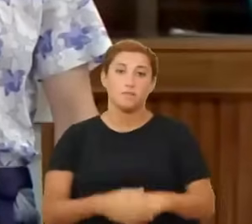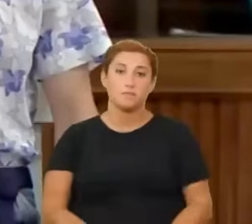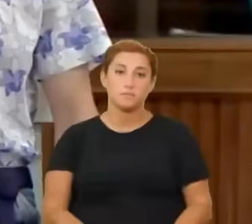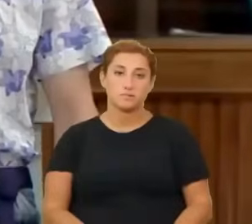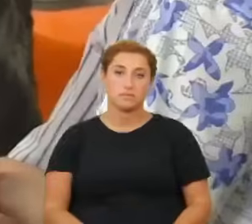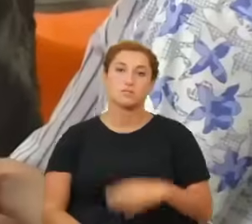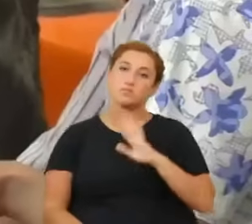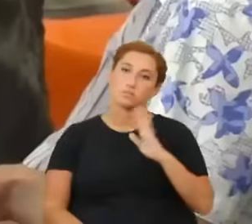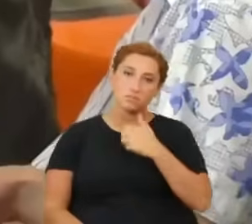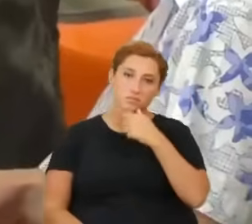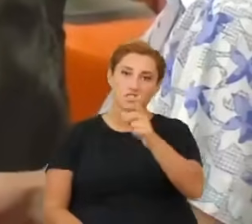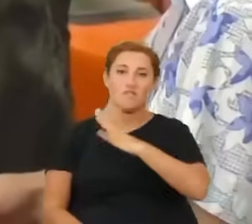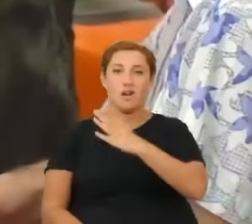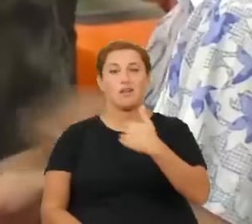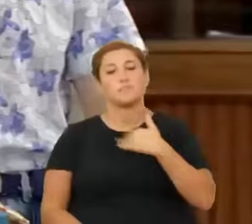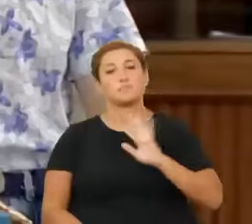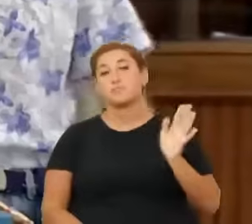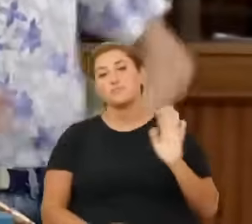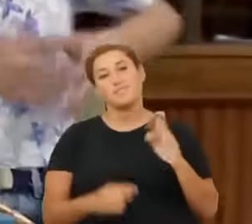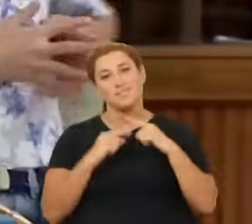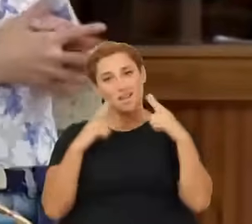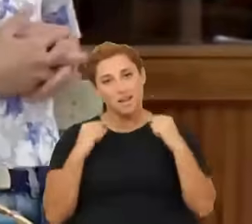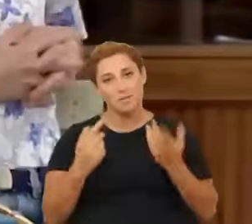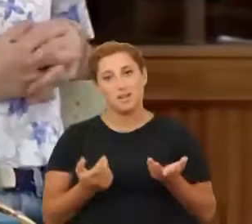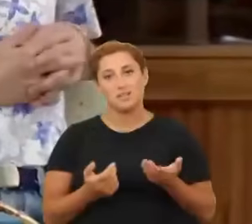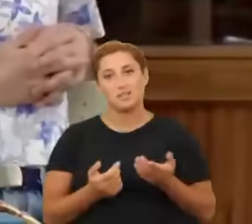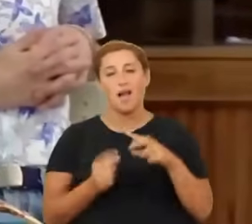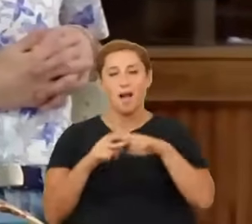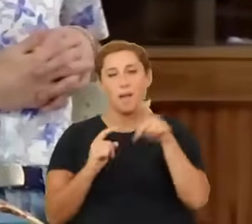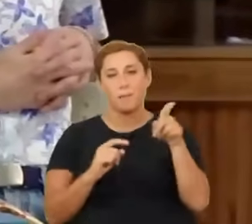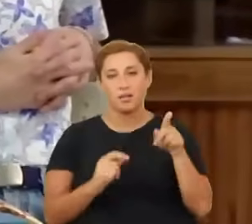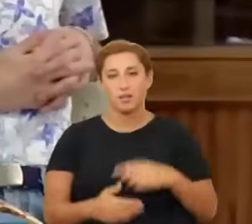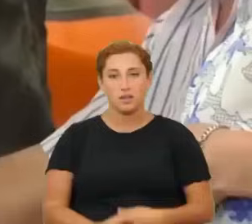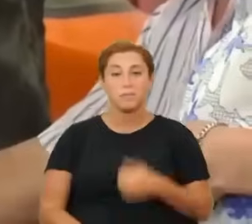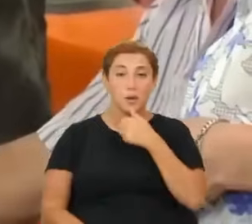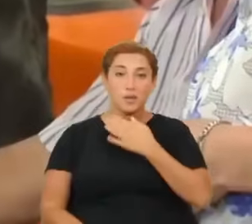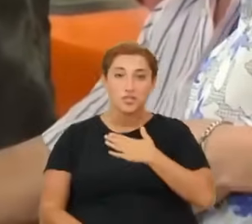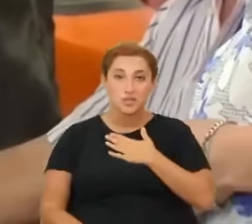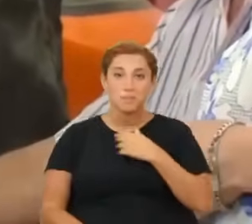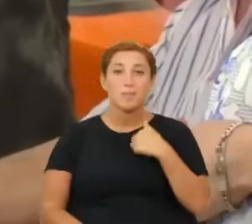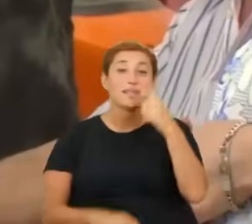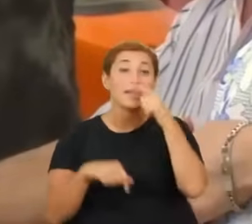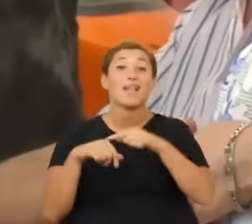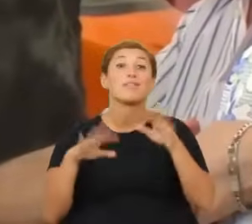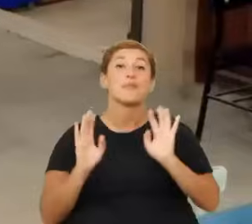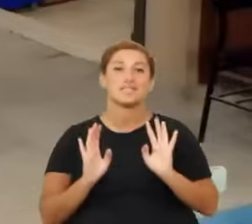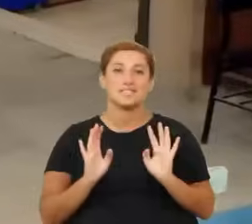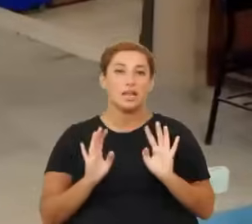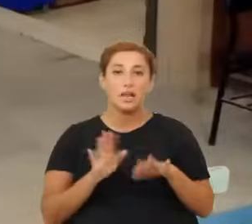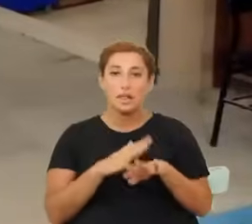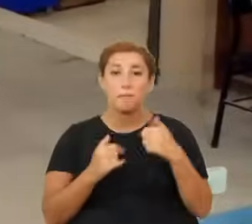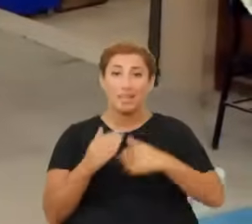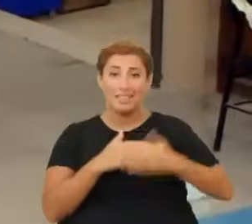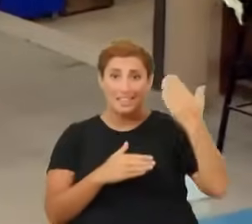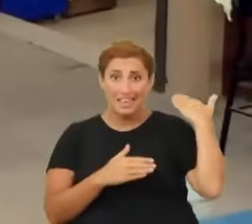Ahmet. Estağfurullah babacığım, siz dururken. Damat, Ahmet'i yapalım. Babacığım, bana inanmazlar. Niye? Ben